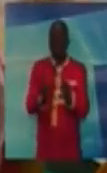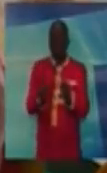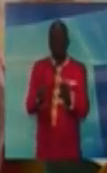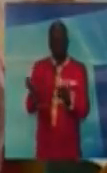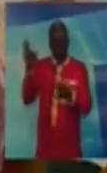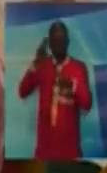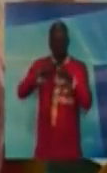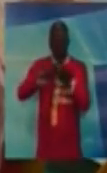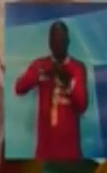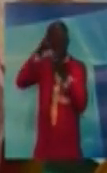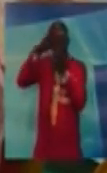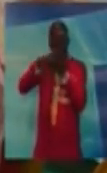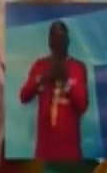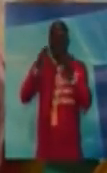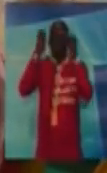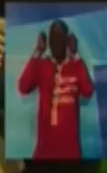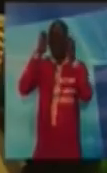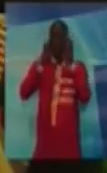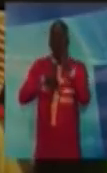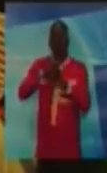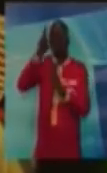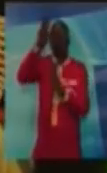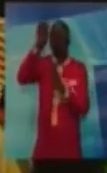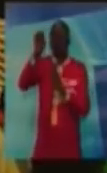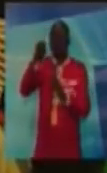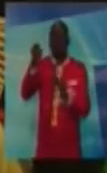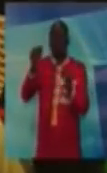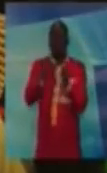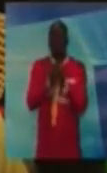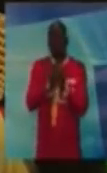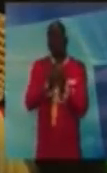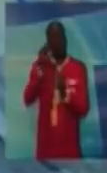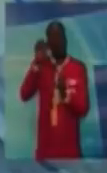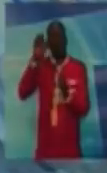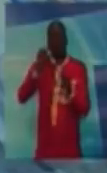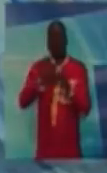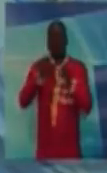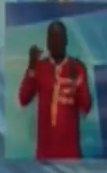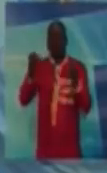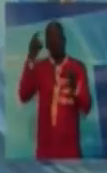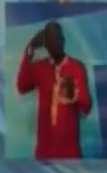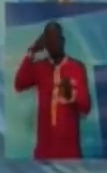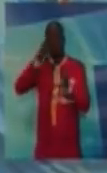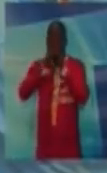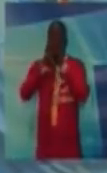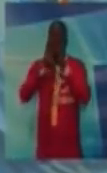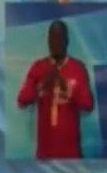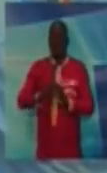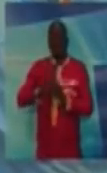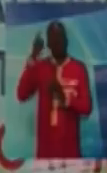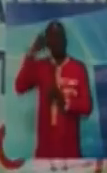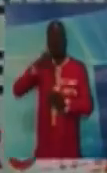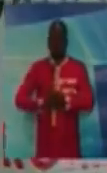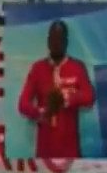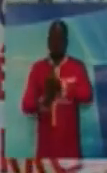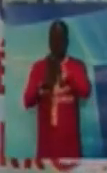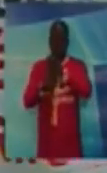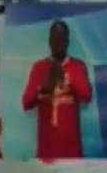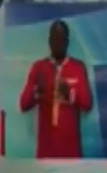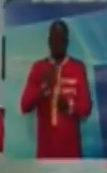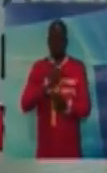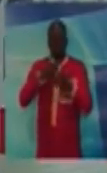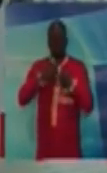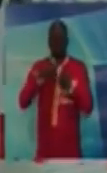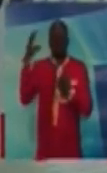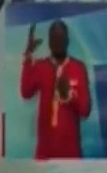des projets et programmes éducatifs à développer en collaboration avec les médias pour la paix et la sécurité. Nous avons eu la